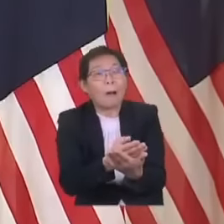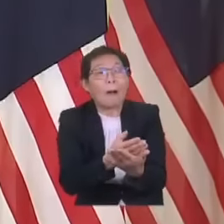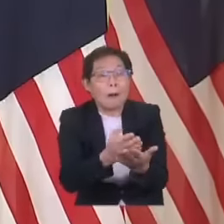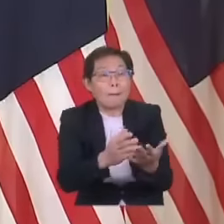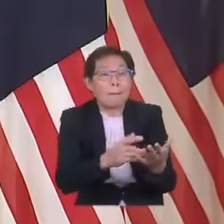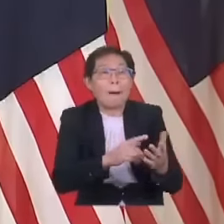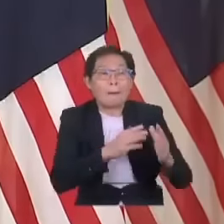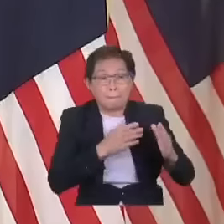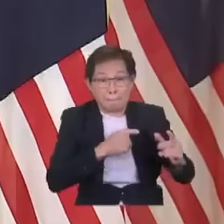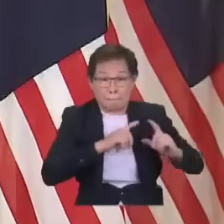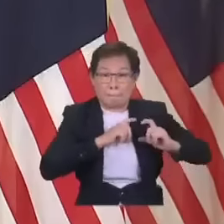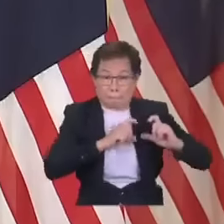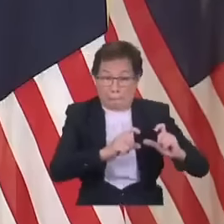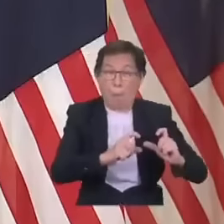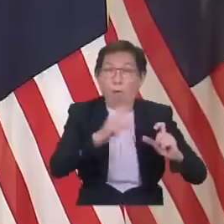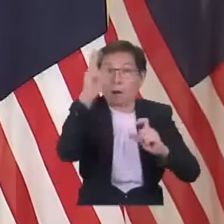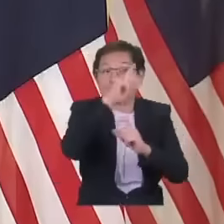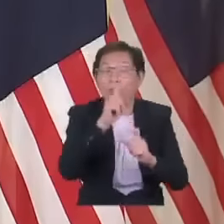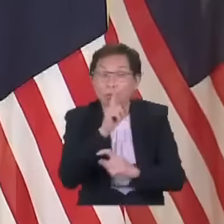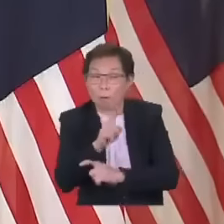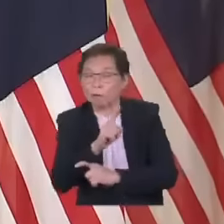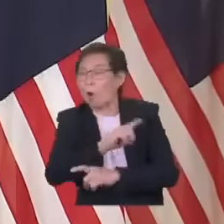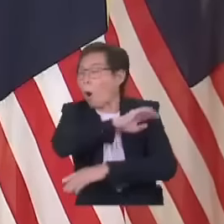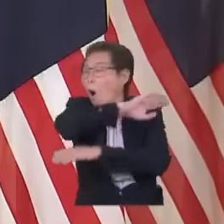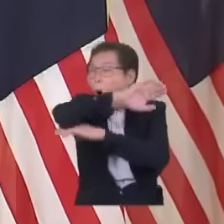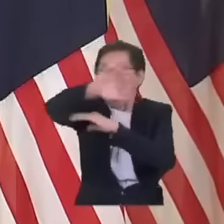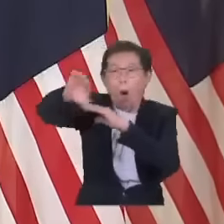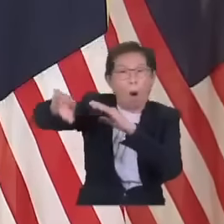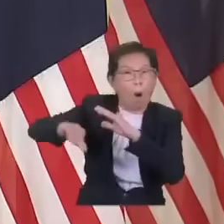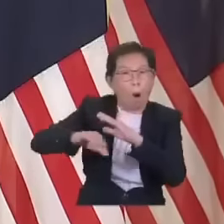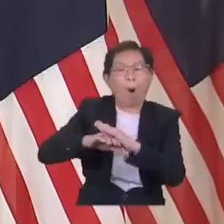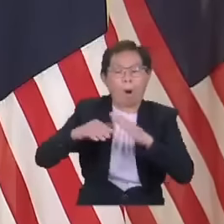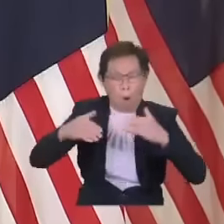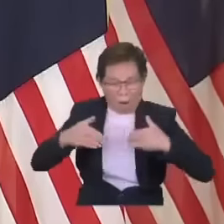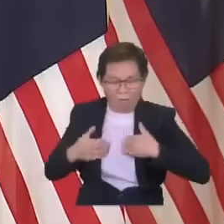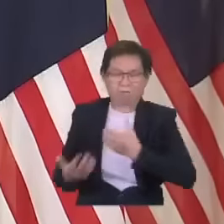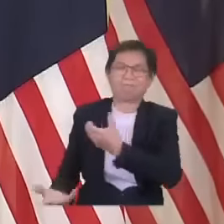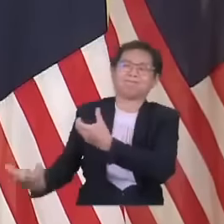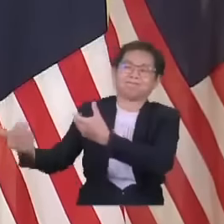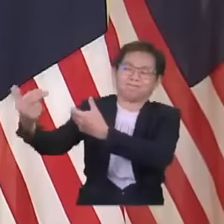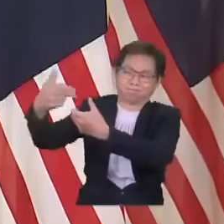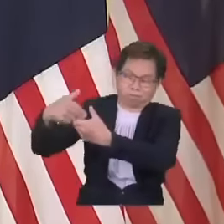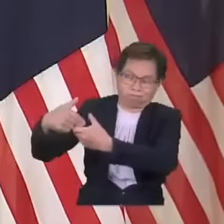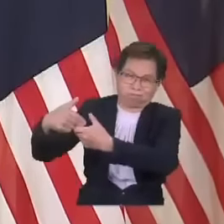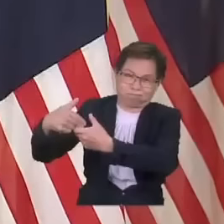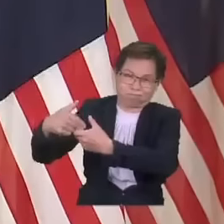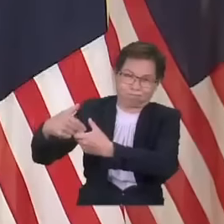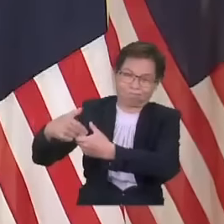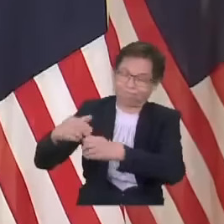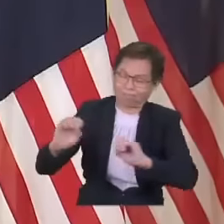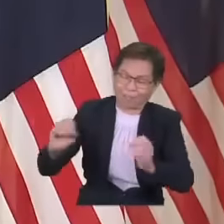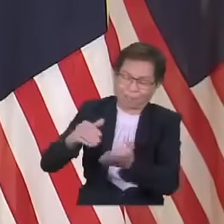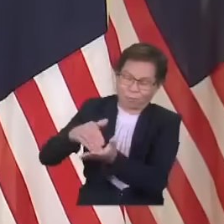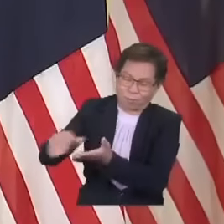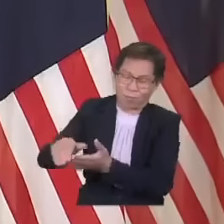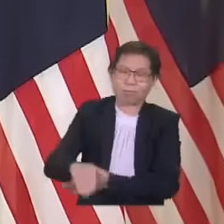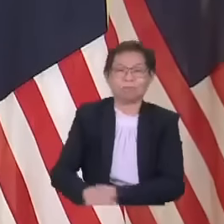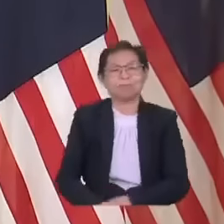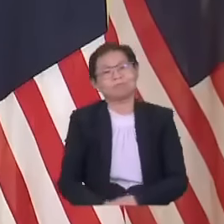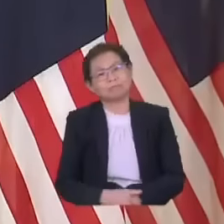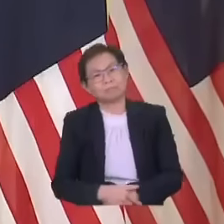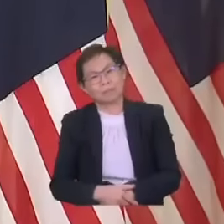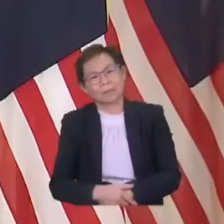dalam memastikan tiada siapapun yang dipinggirkan Syawal usia dalam